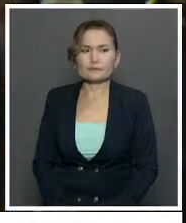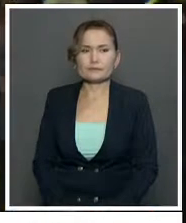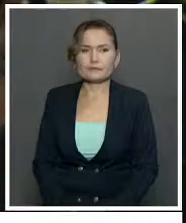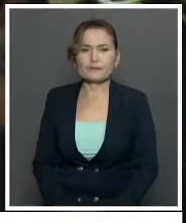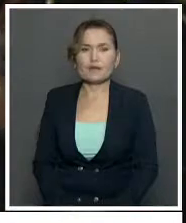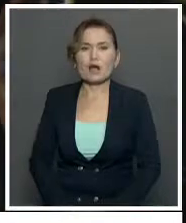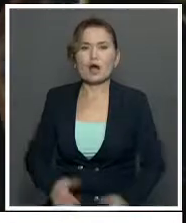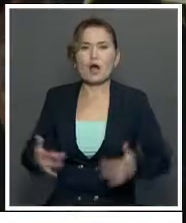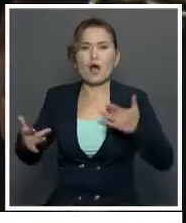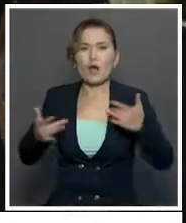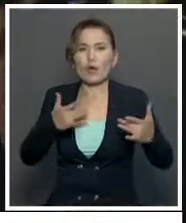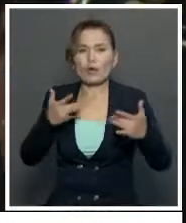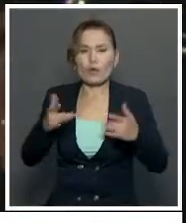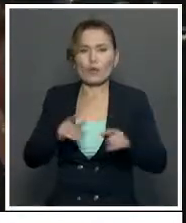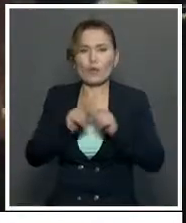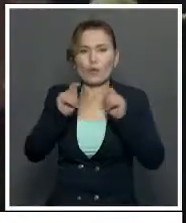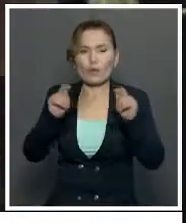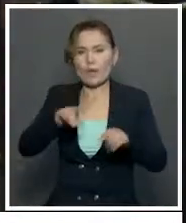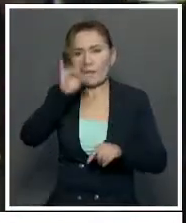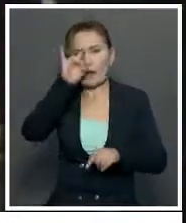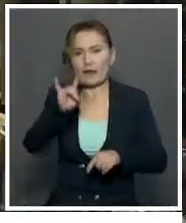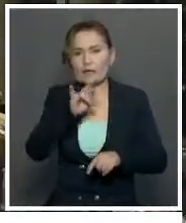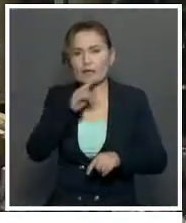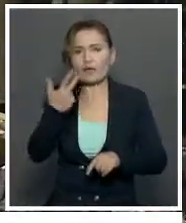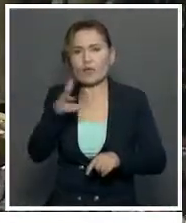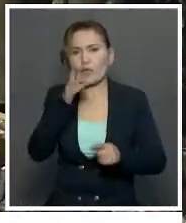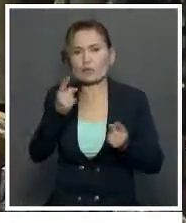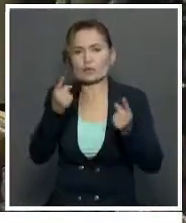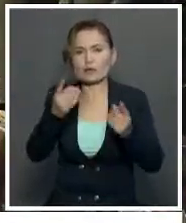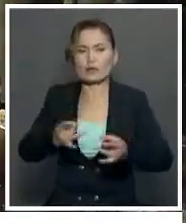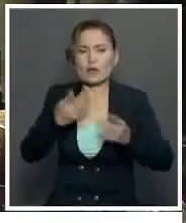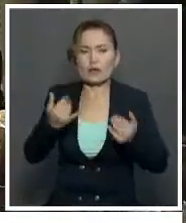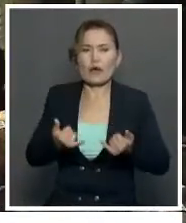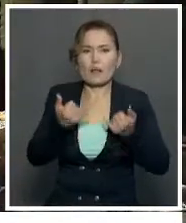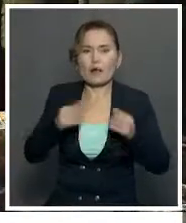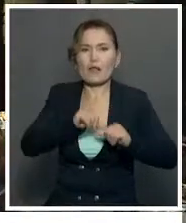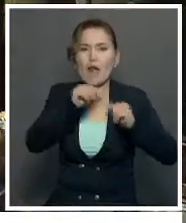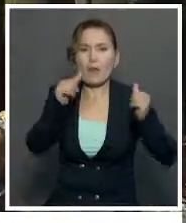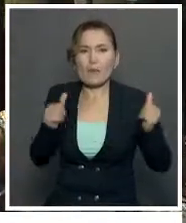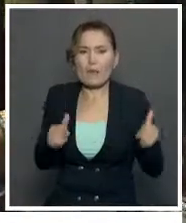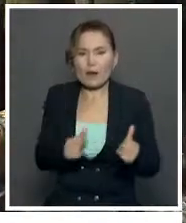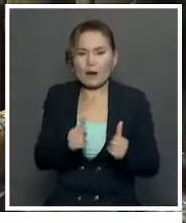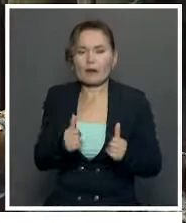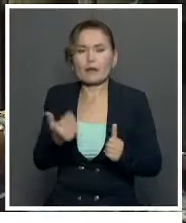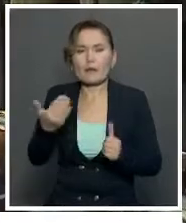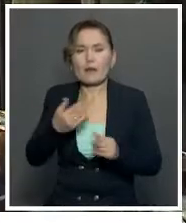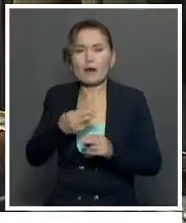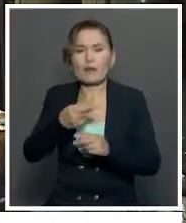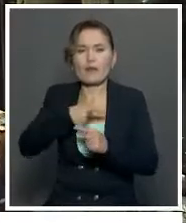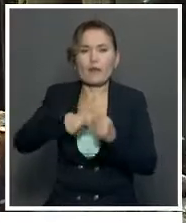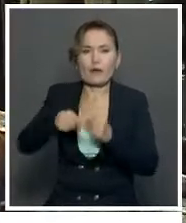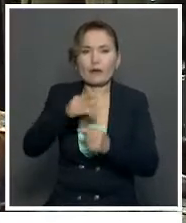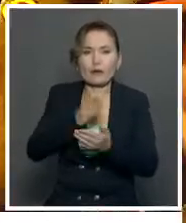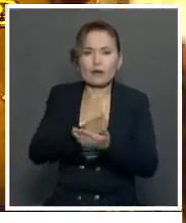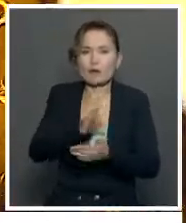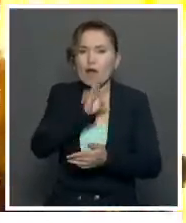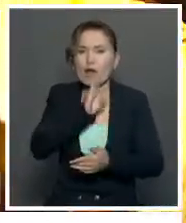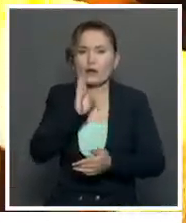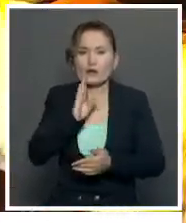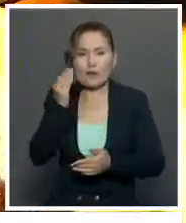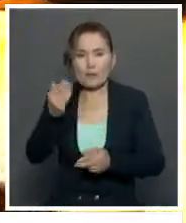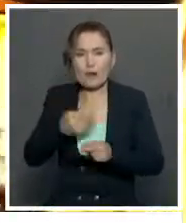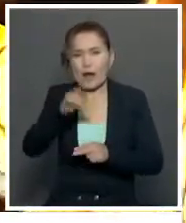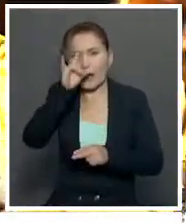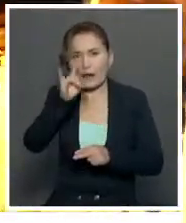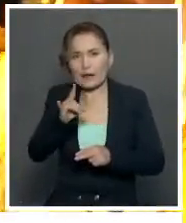Қойылым Қазақстан тәуелсіздігінің 30 жылдығына арналған. Айналасына аналық махаббат шашқан Домалақ ананың бейнесі арқылы қазақ елінің даналығы,